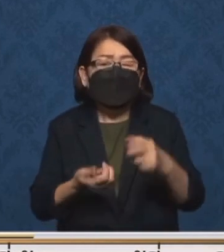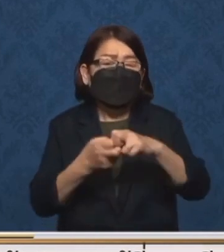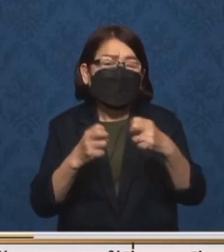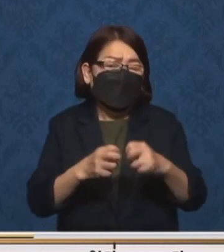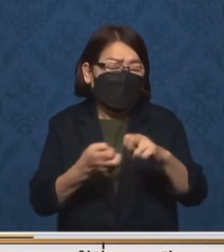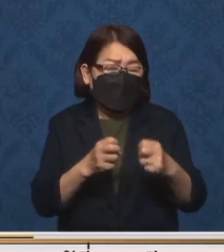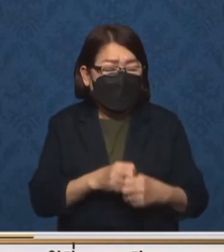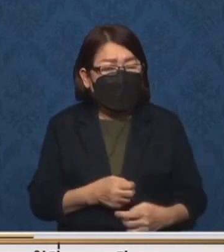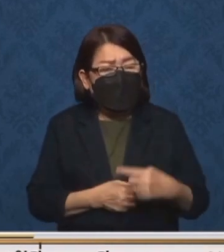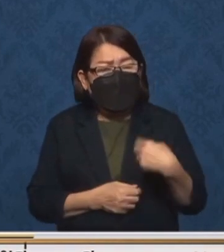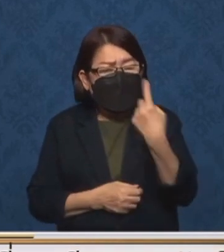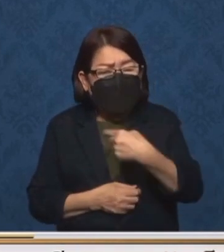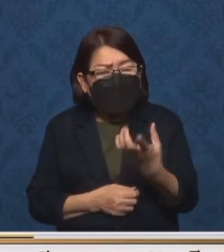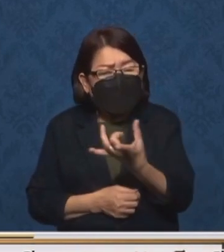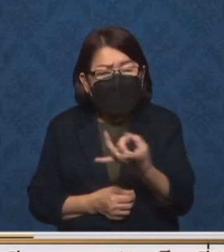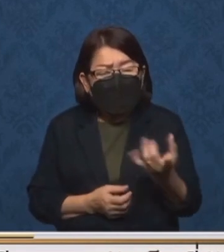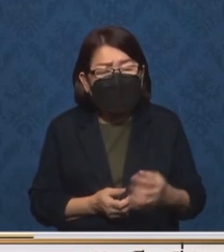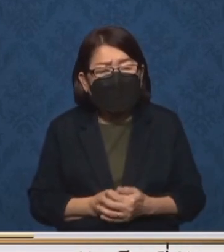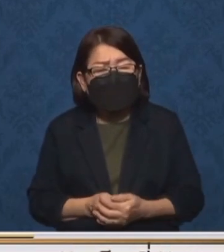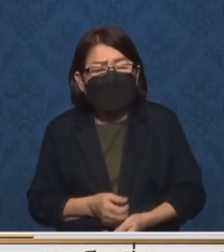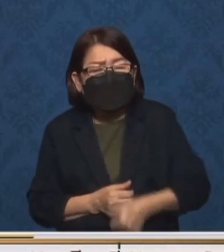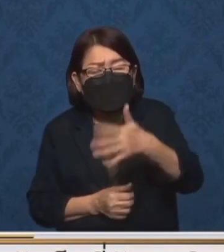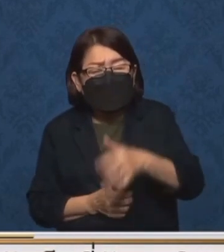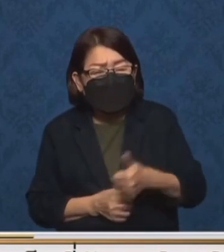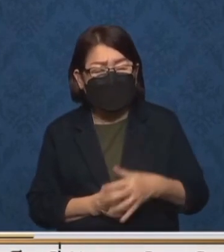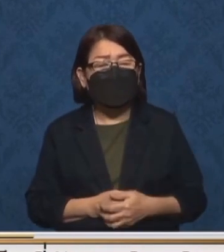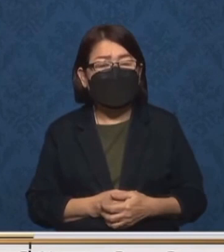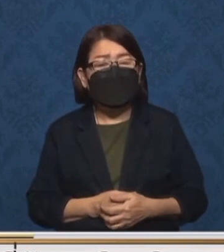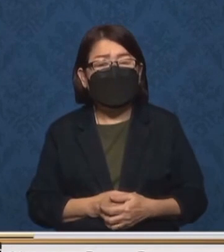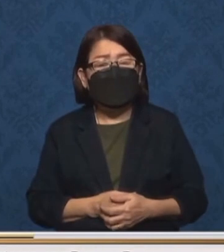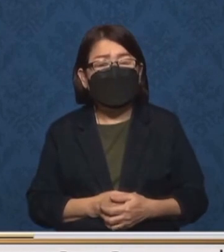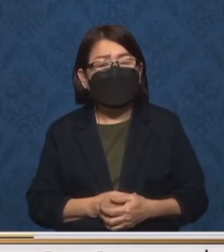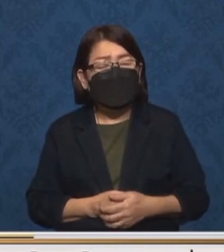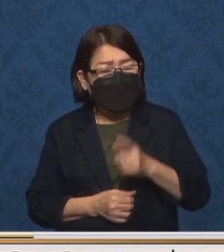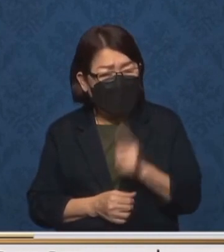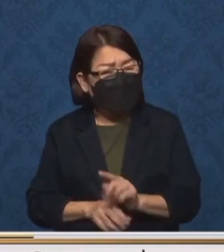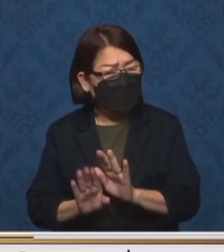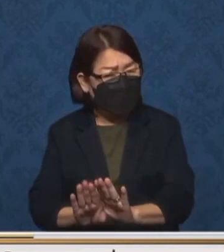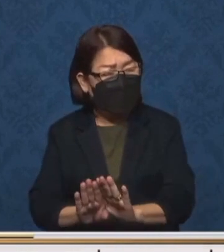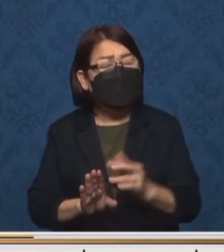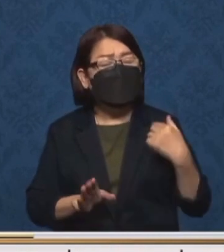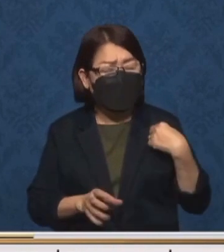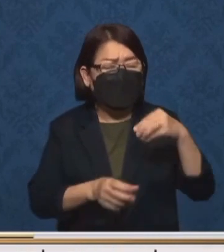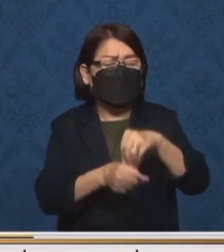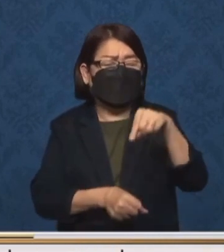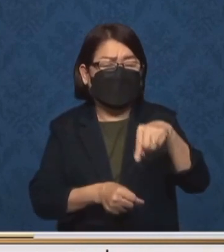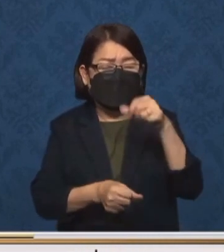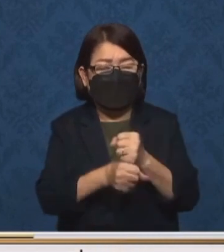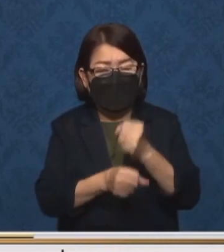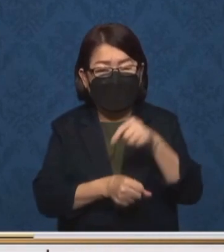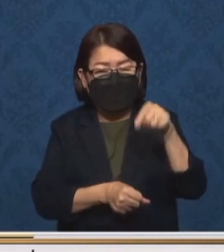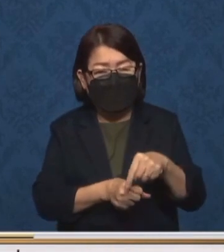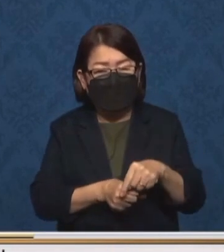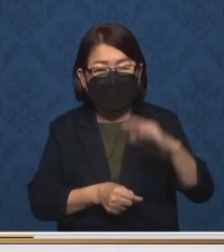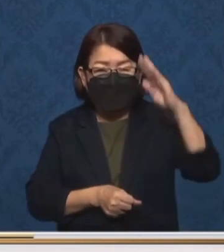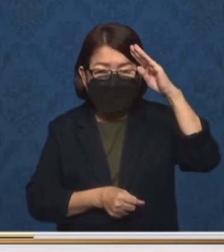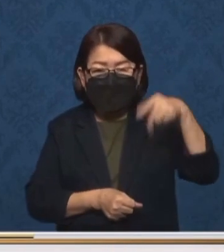อะไรที่แย่ที่สุดที่ไม่คนเกิดข้กปเทศไยมันดนถูกมดรวมมาอยู่ในยูขนี้ครัยูขที่พลเอกปเวค passiveนวย